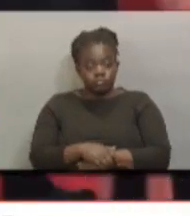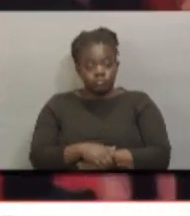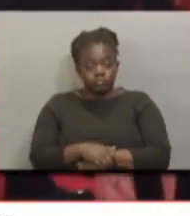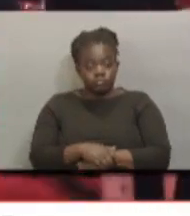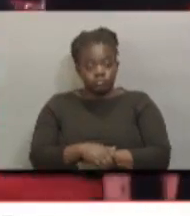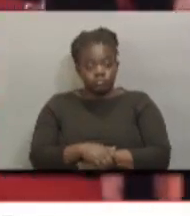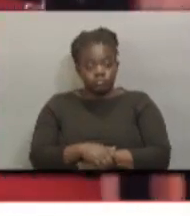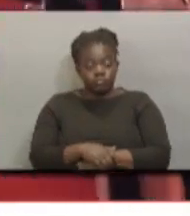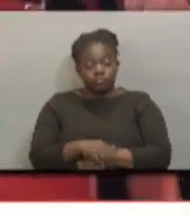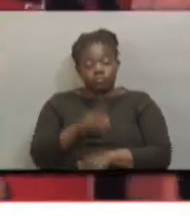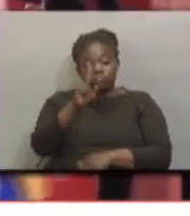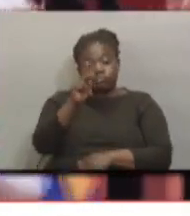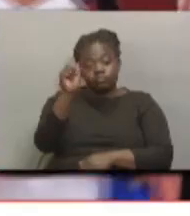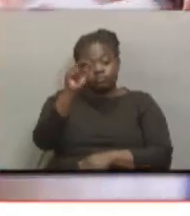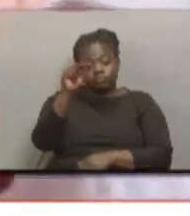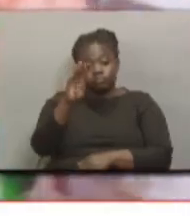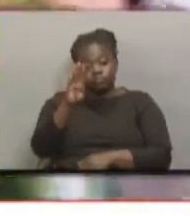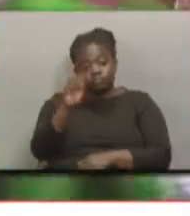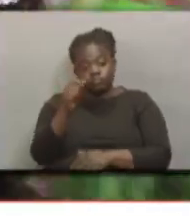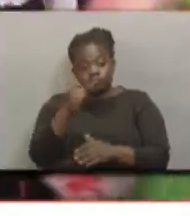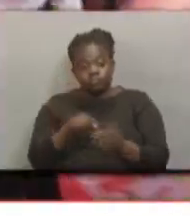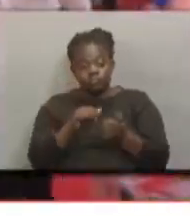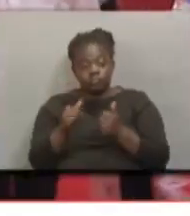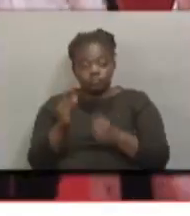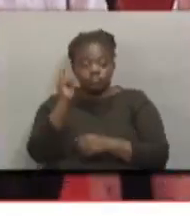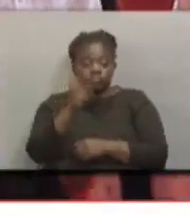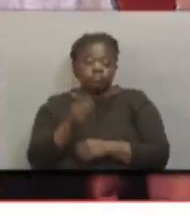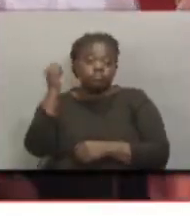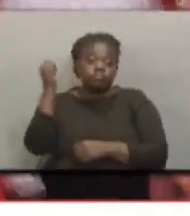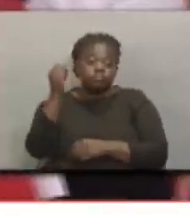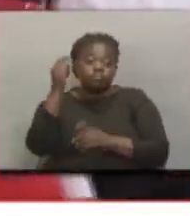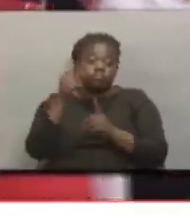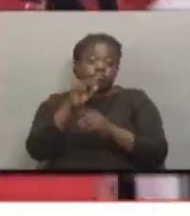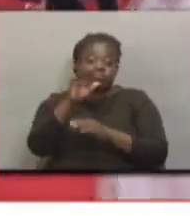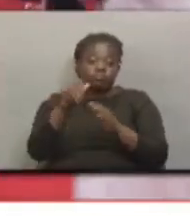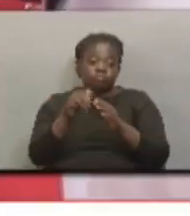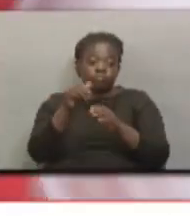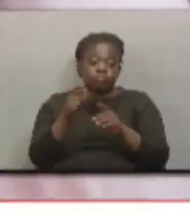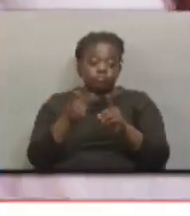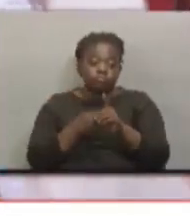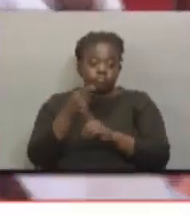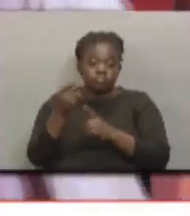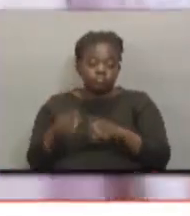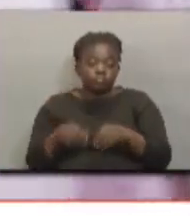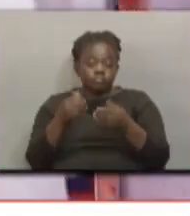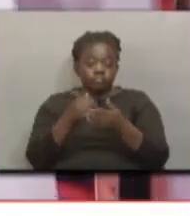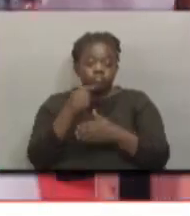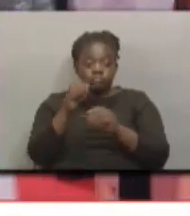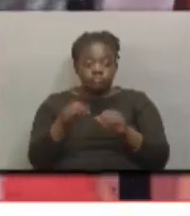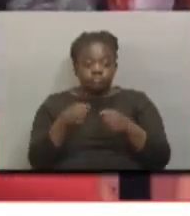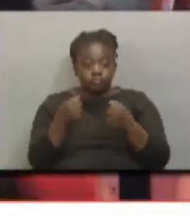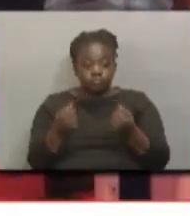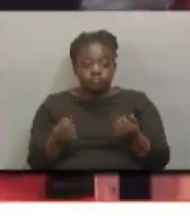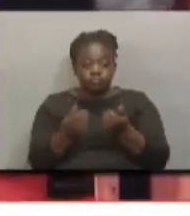9,000. Kazimba agambye nti balina okusoomoozebwa kw'okutuusa enjiri ku bantu bonna mu Kampala n'okuwa obuyambi eri abo abateesobola,